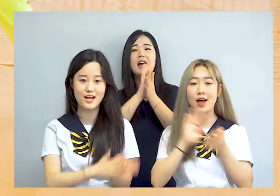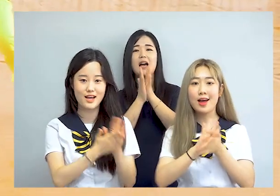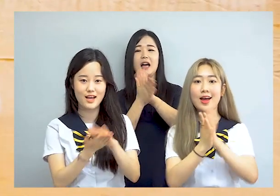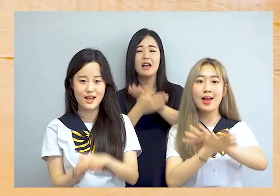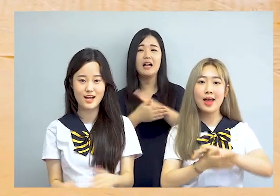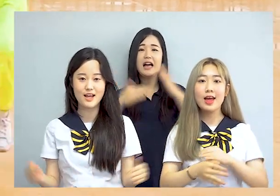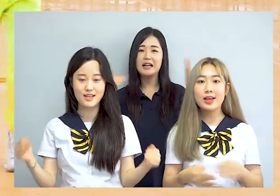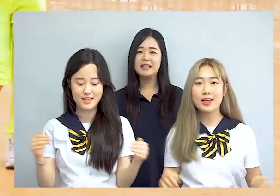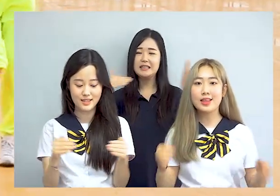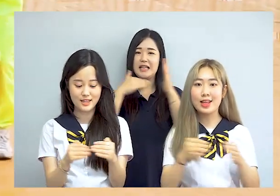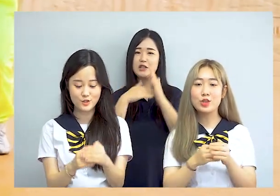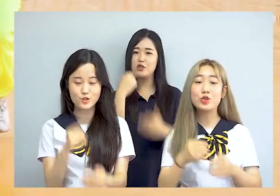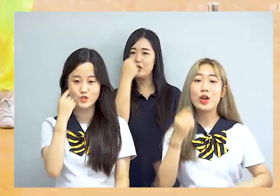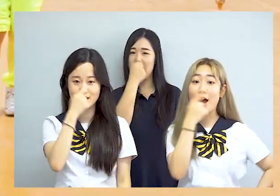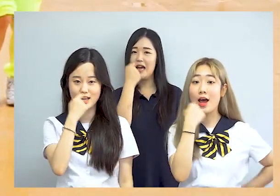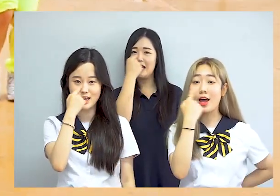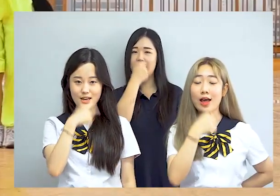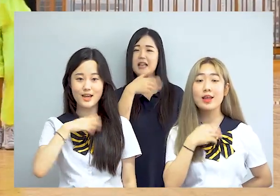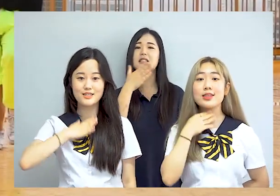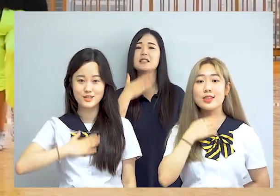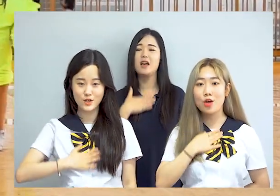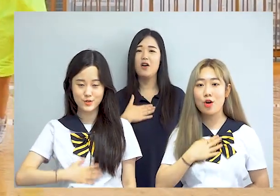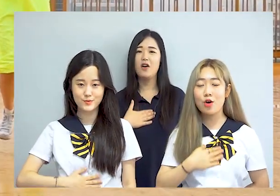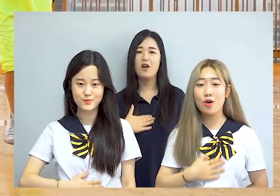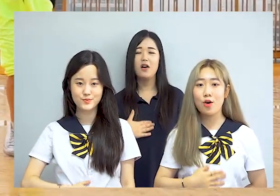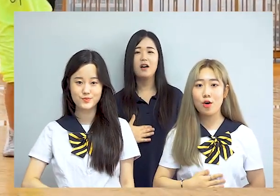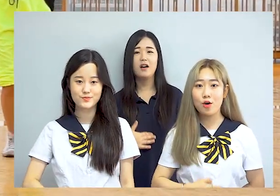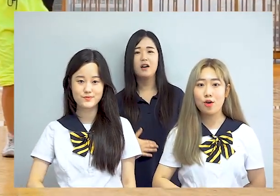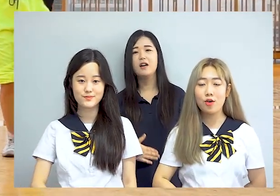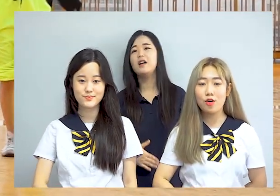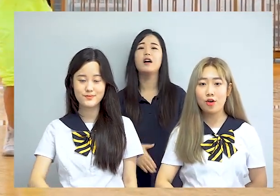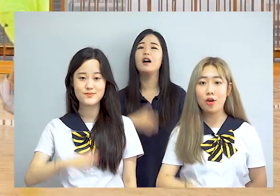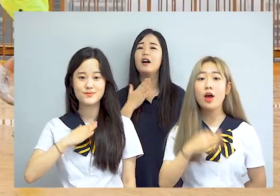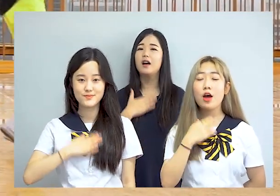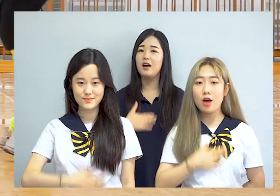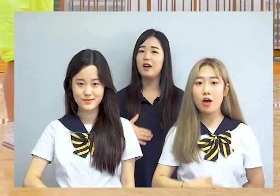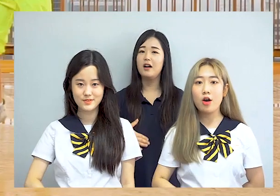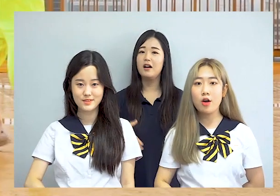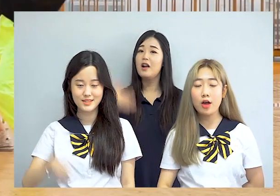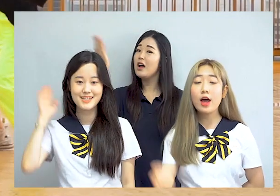희미해져만 가. 끝난 줄 알았어.